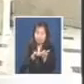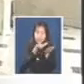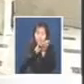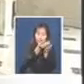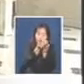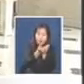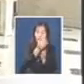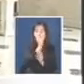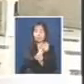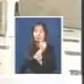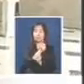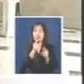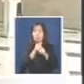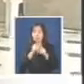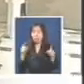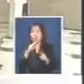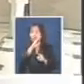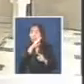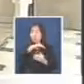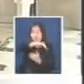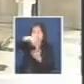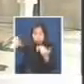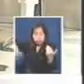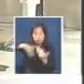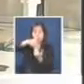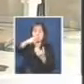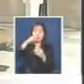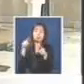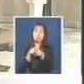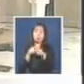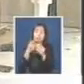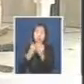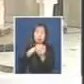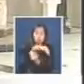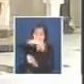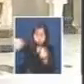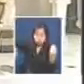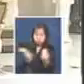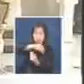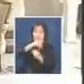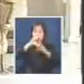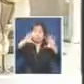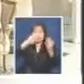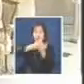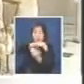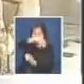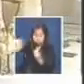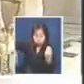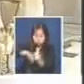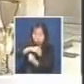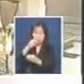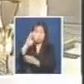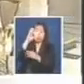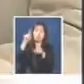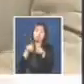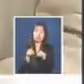ายใช้สอยสุดท้ายแล้วเนี่ยก็จะกลับเข้ามาหารายได้ของรัฐหรือรายได้ของบริษัทร้านค้าต่างๆอุตสาหกรรมต่